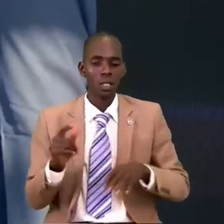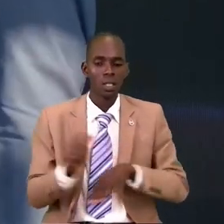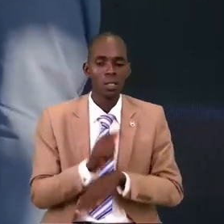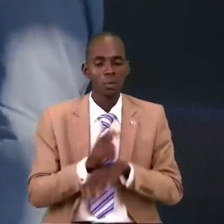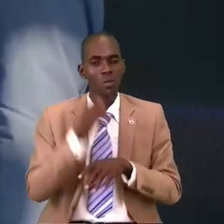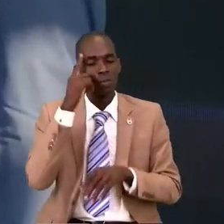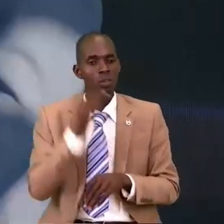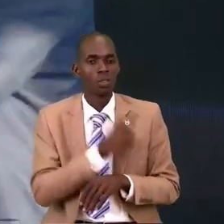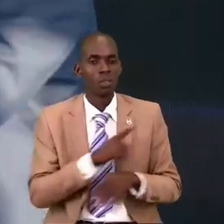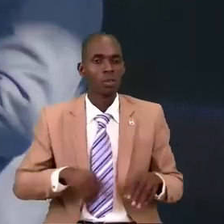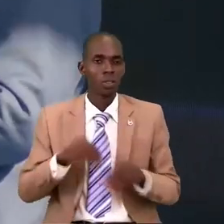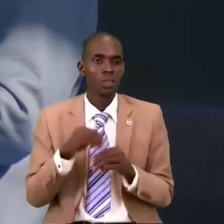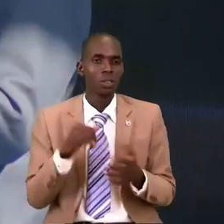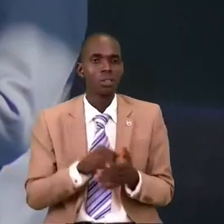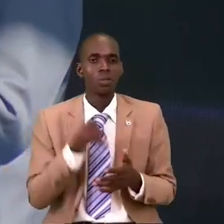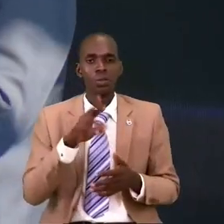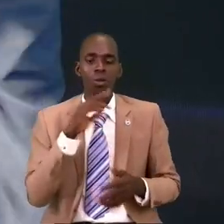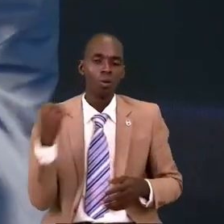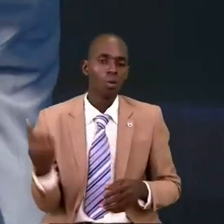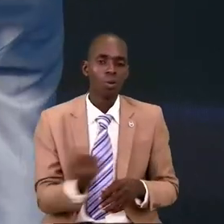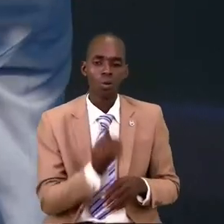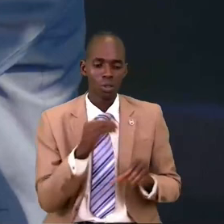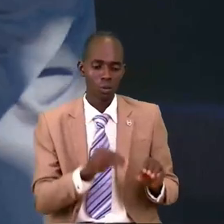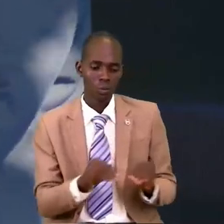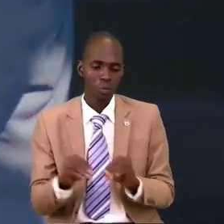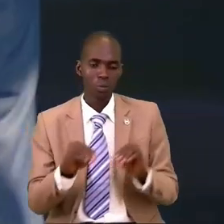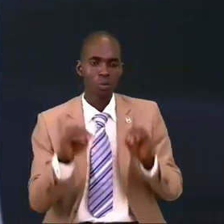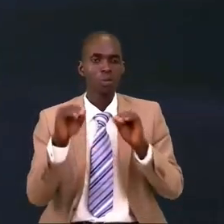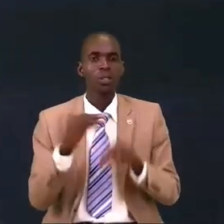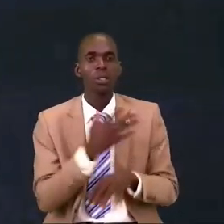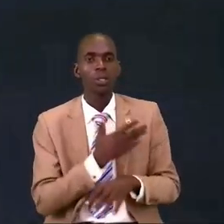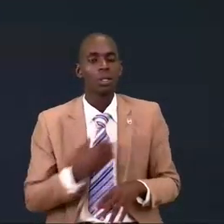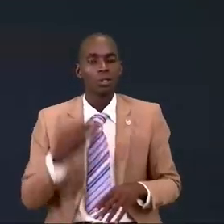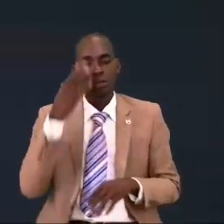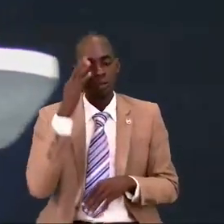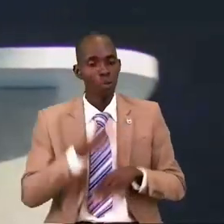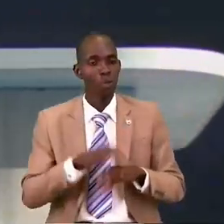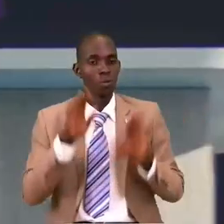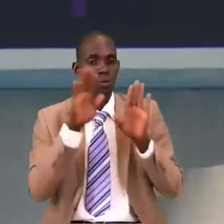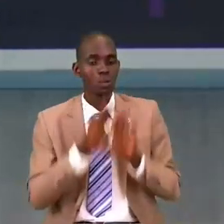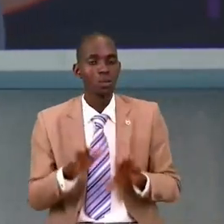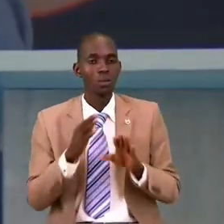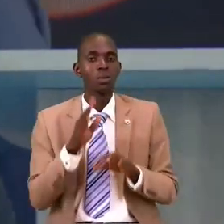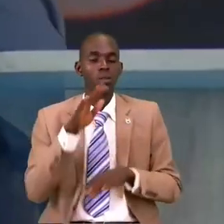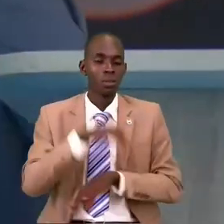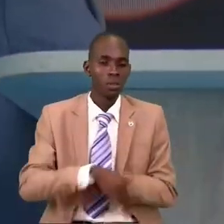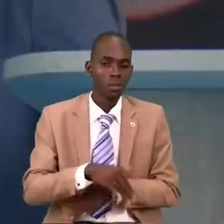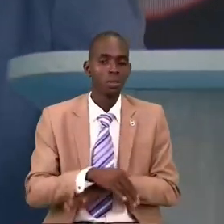tu sais que le dimanche, qu'est-ce que tu vas faire? Et à la fin du dimanche, qu'est-ce que je ferai le lundi,